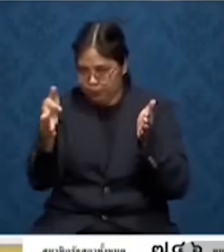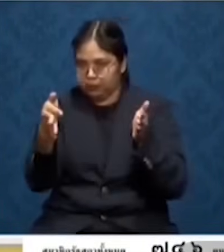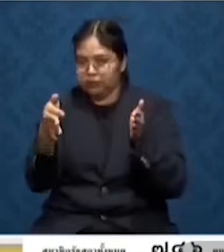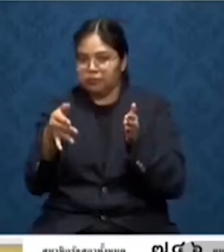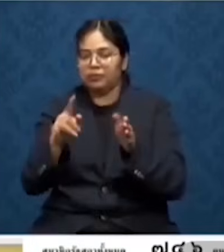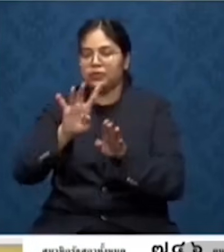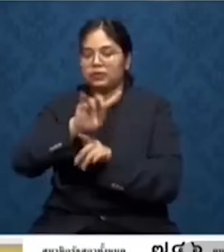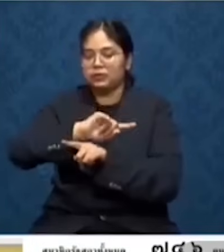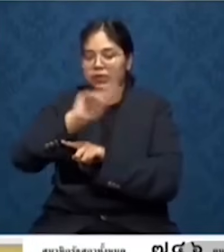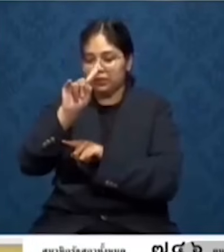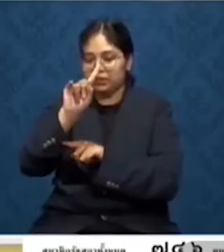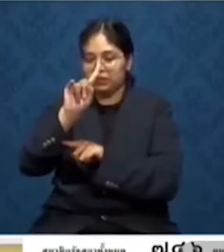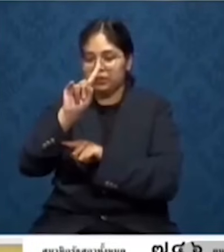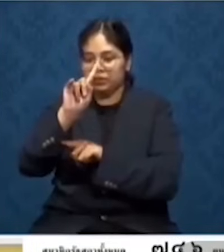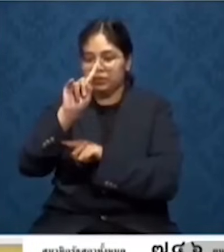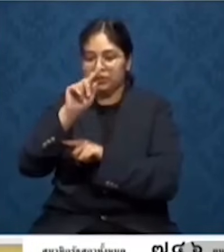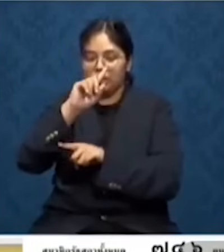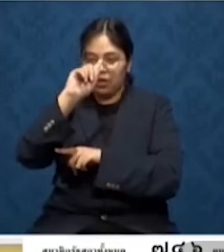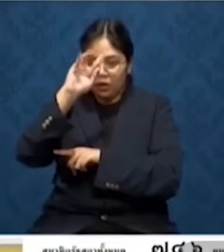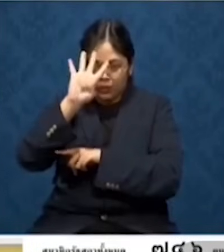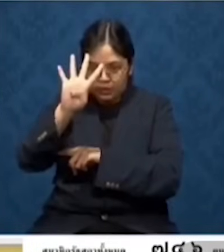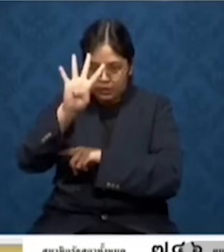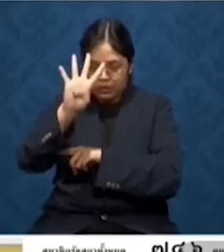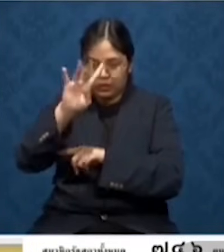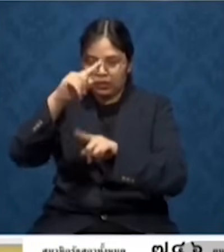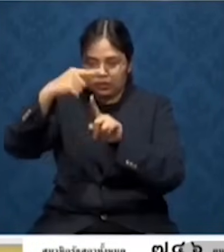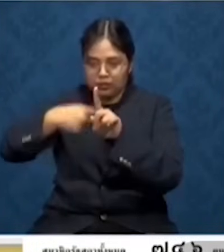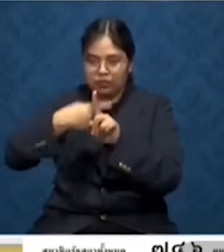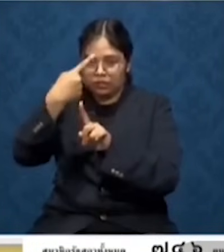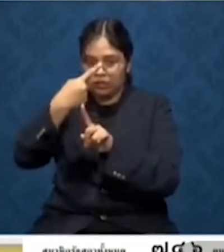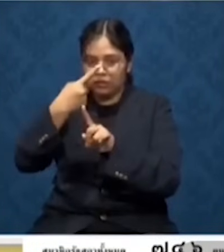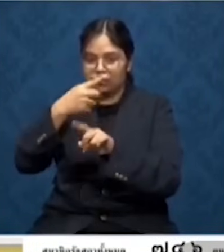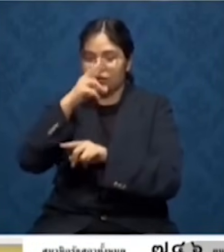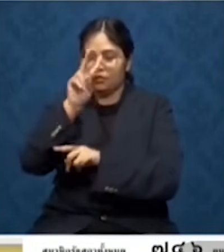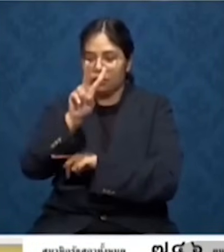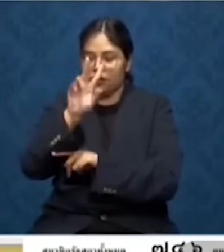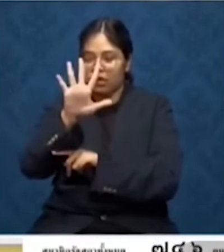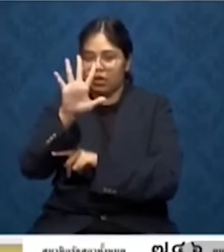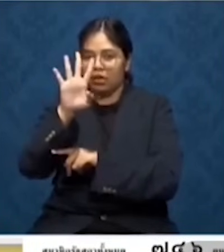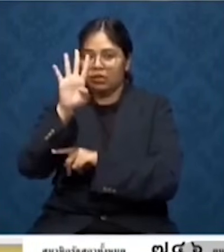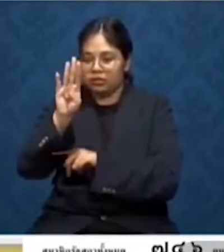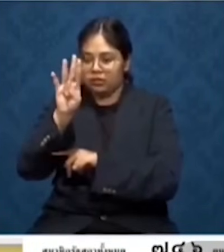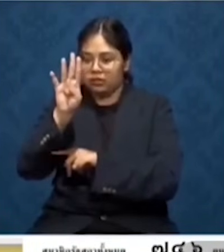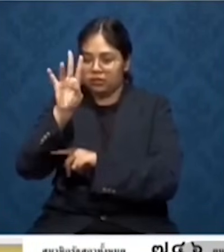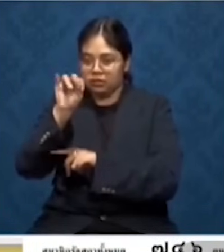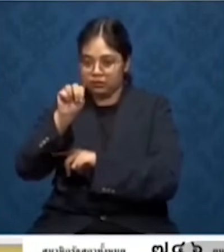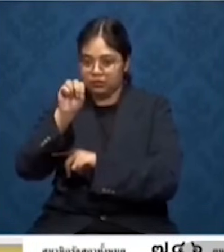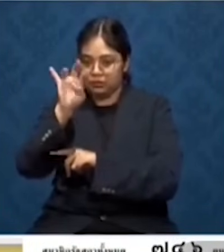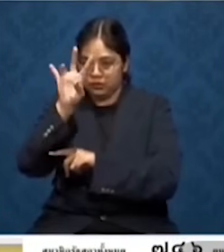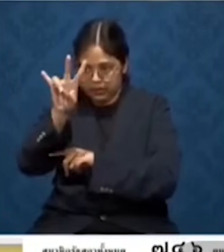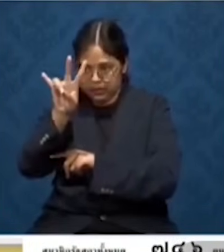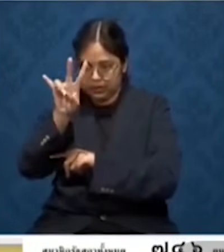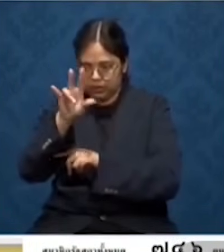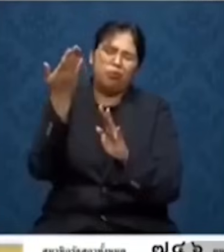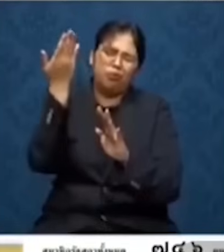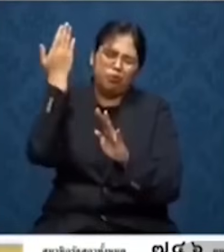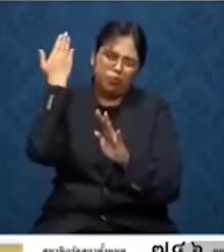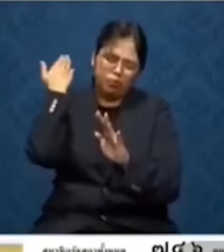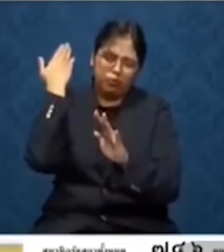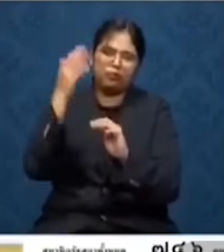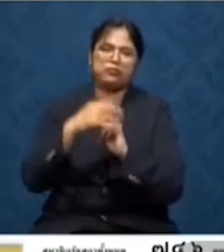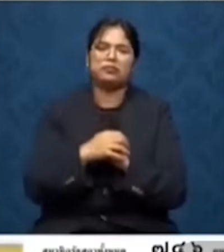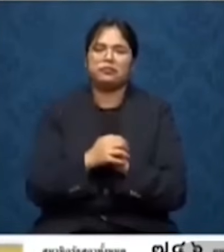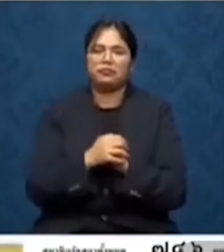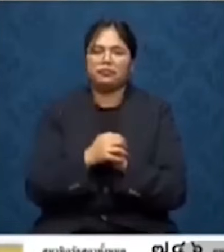2147คือการปล้นค่ายปิเหล็งเราทุกคนในที่นี้รู้กันในวัน